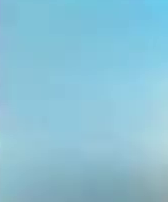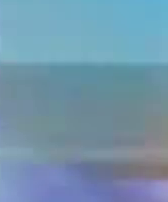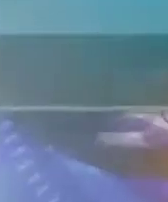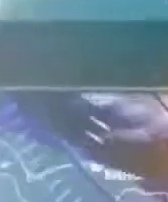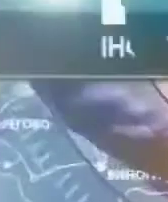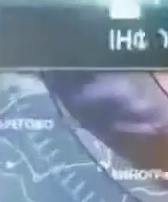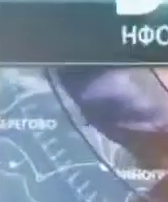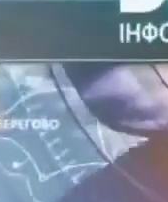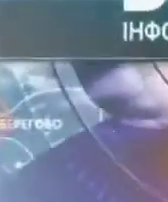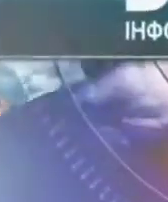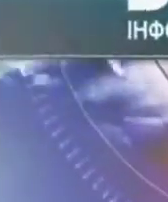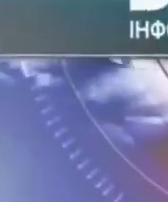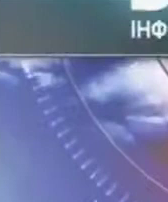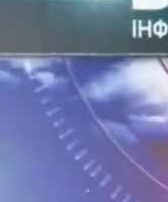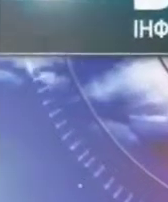Музика